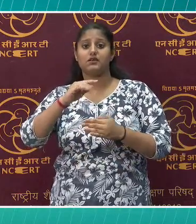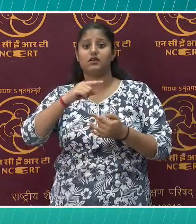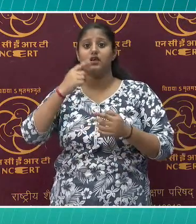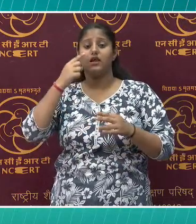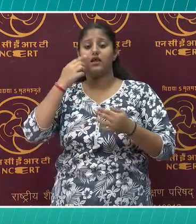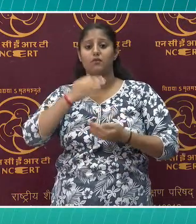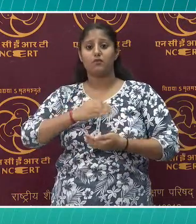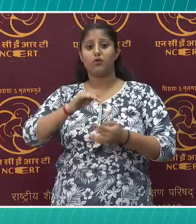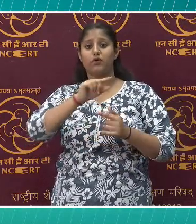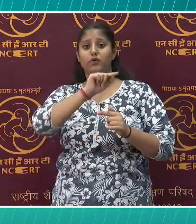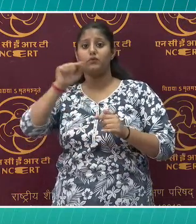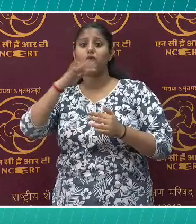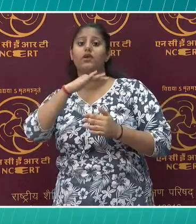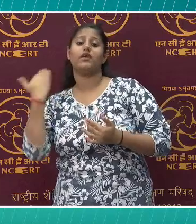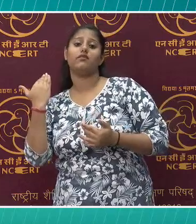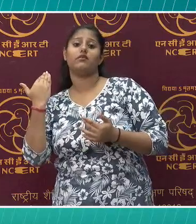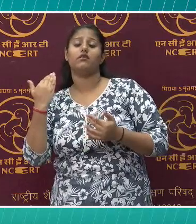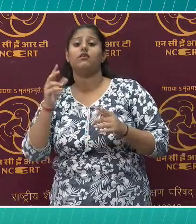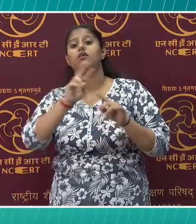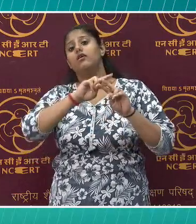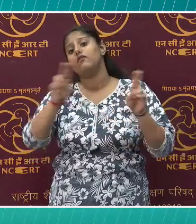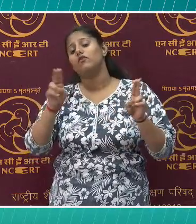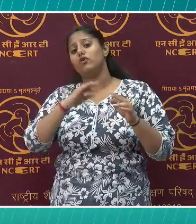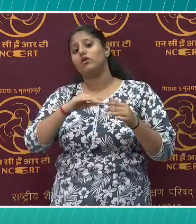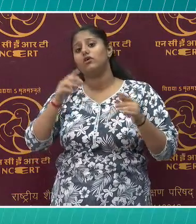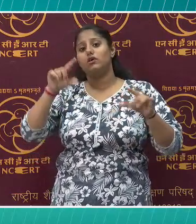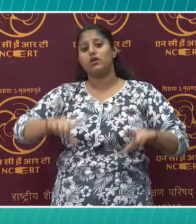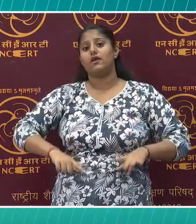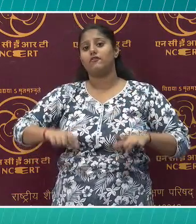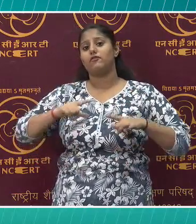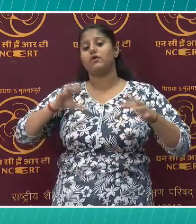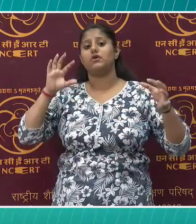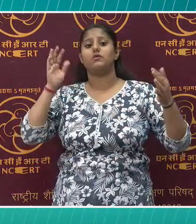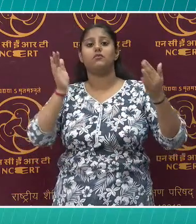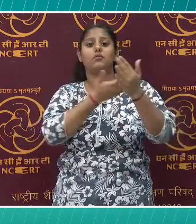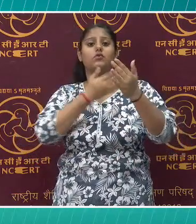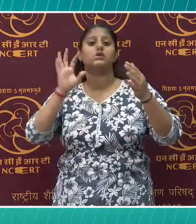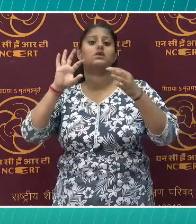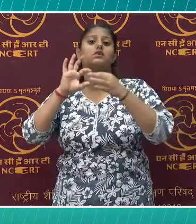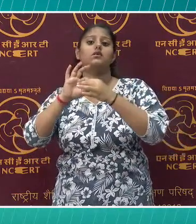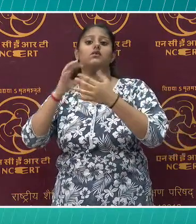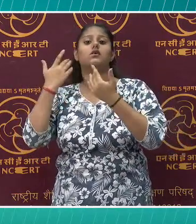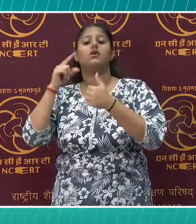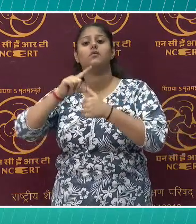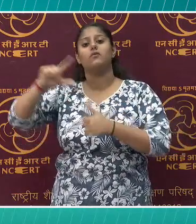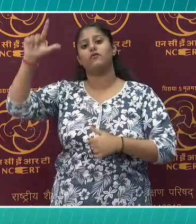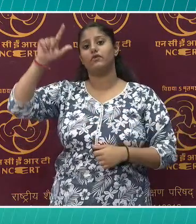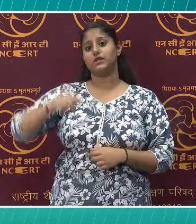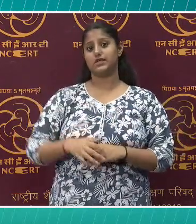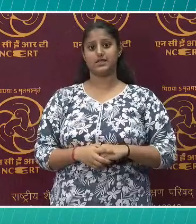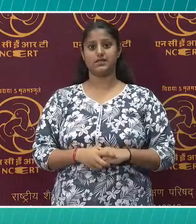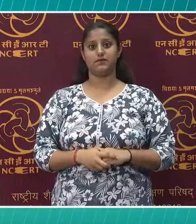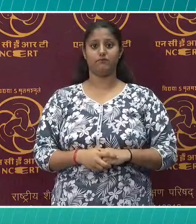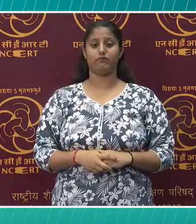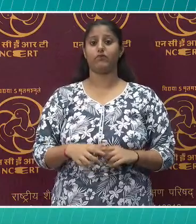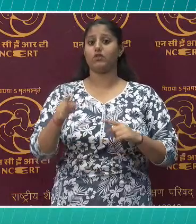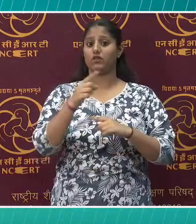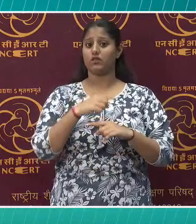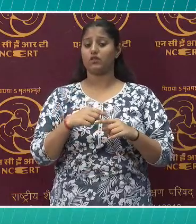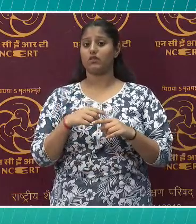इंसान चले नहीं जाते इस पृथ्वी से, संगीत उसका साथ होता है। तो हम देखते हैं कि